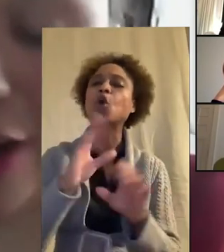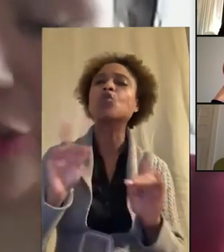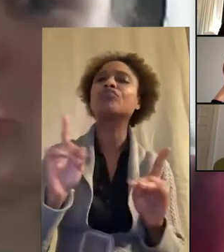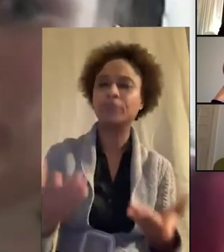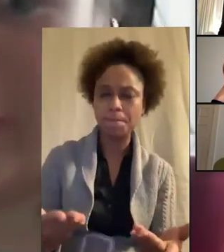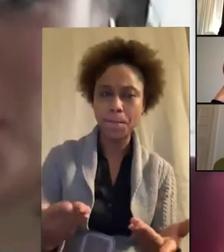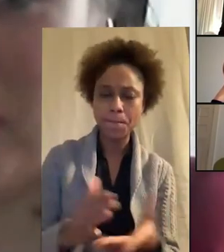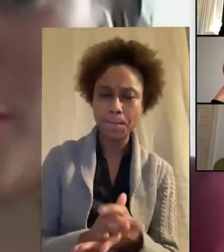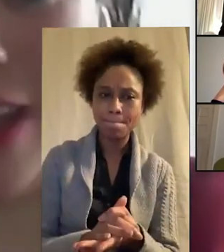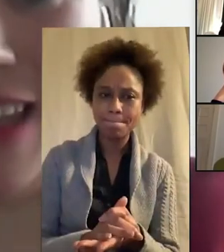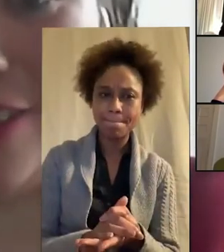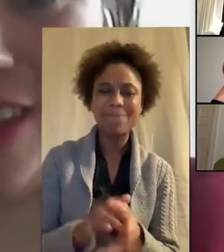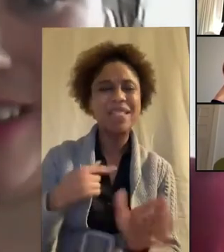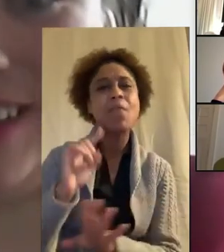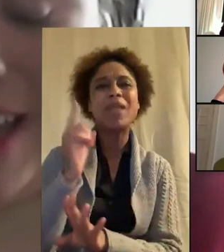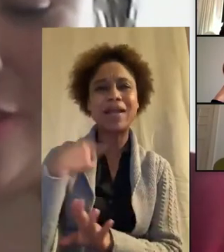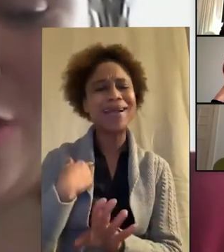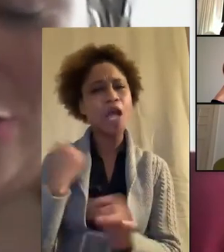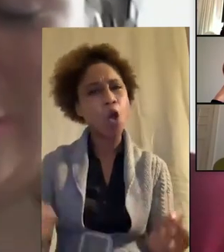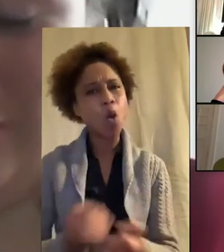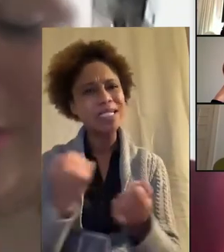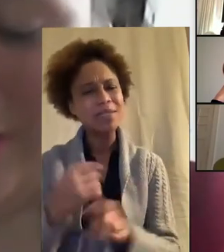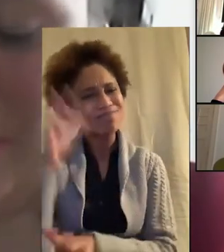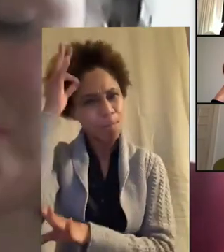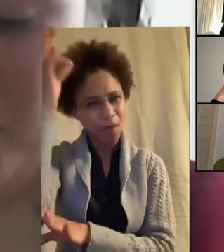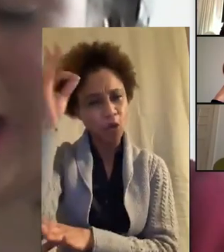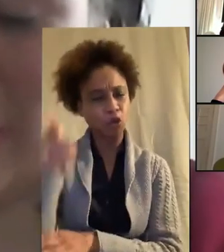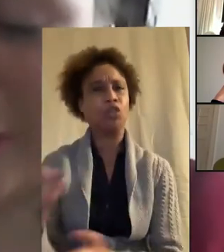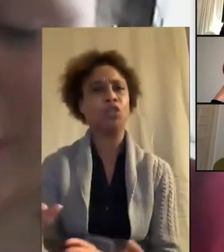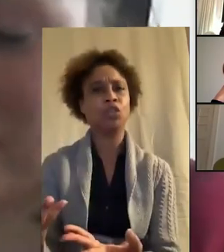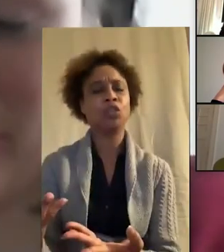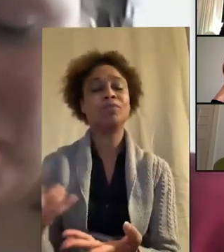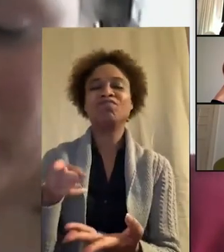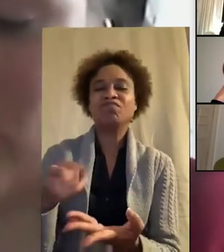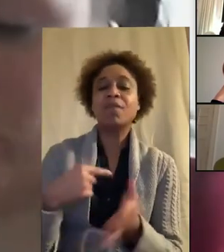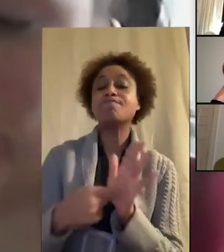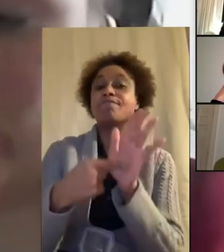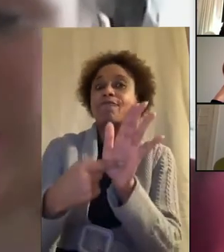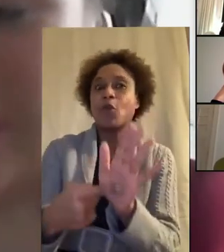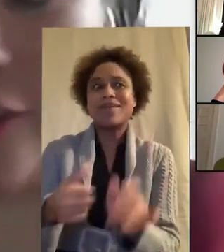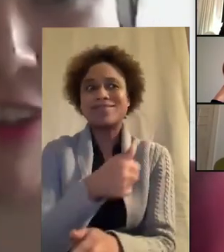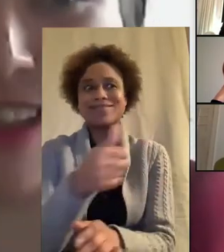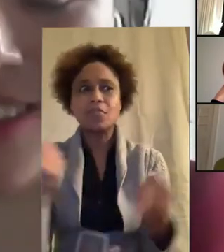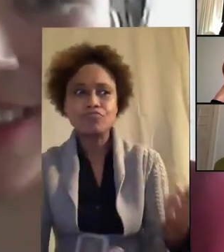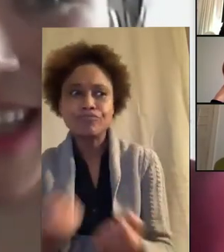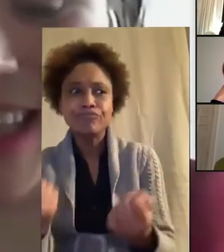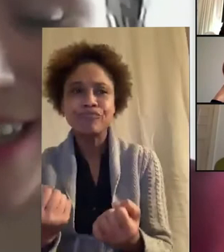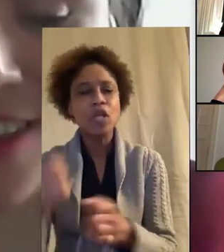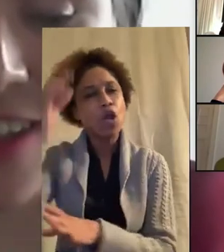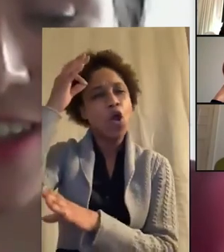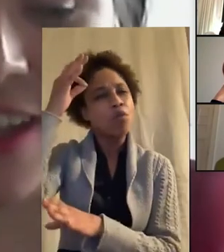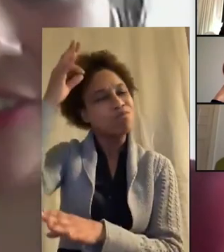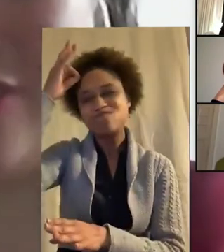als daar acties ondernomen worden en daar zit inderdaad gewoon een budget achter, bijvoorbeeld een rolstoeltoegankelijk toilet